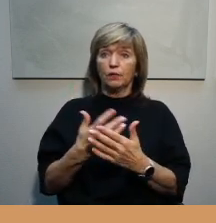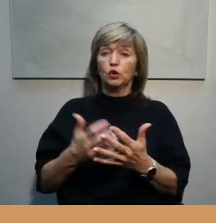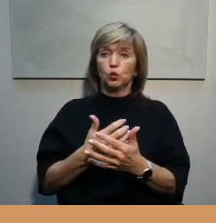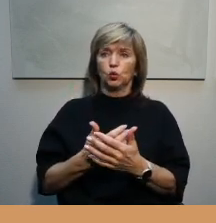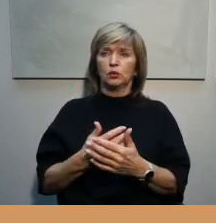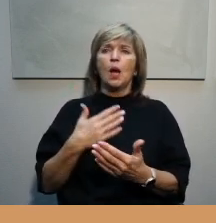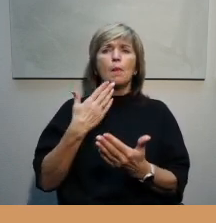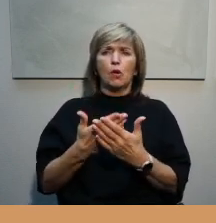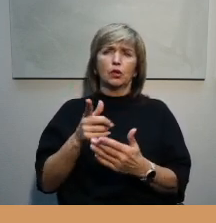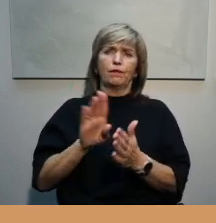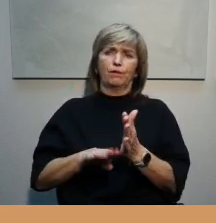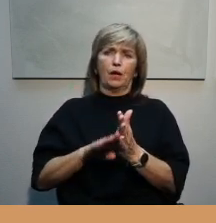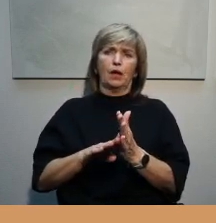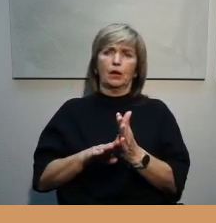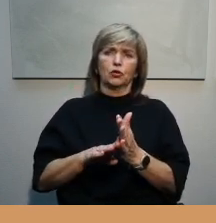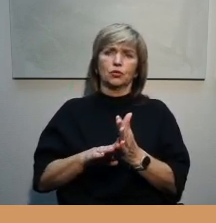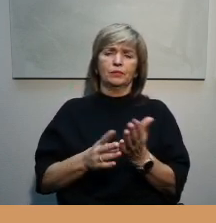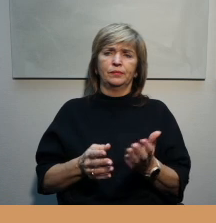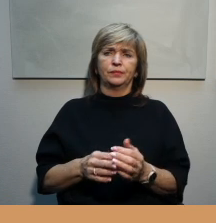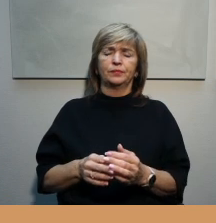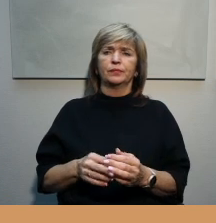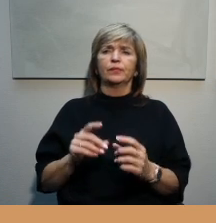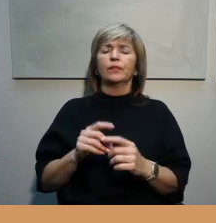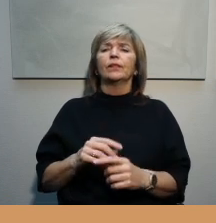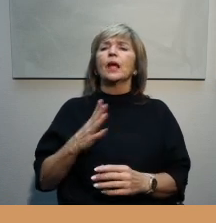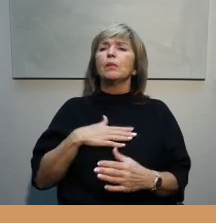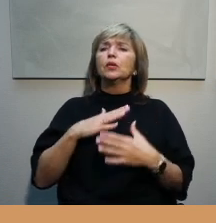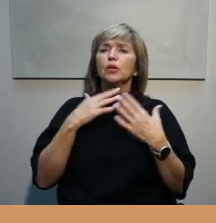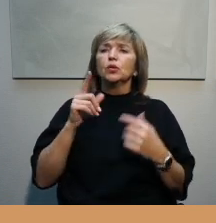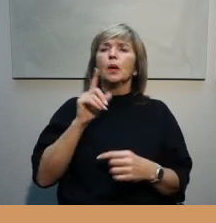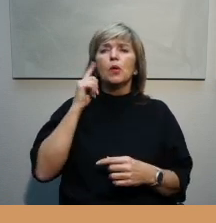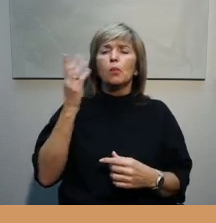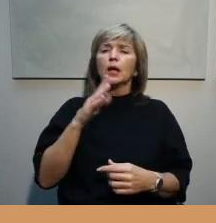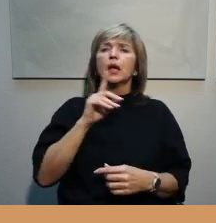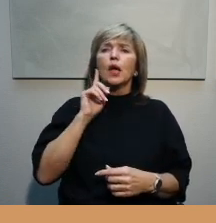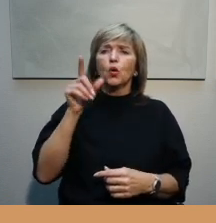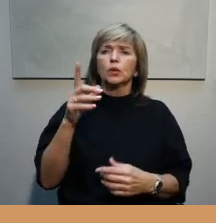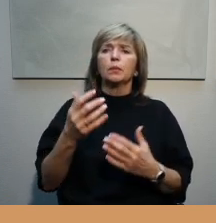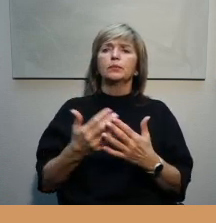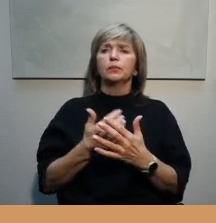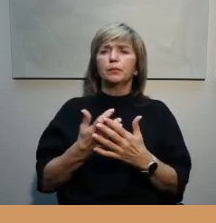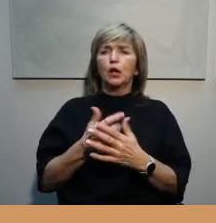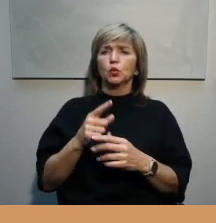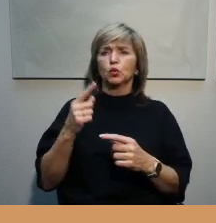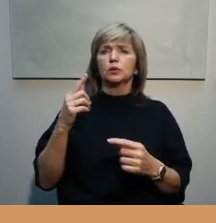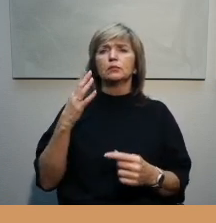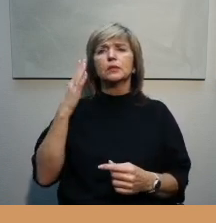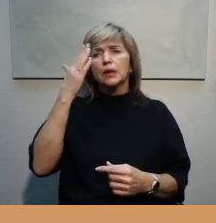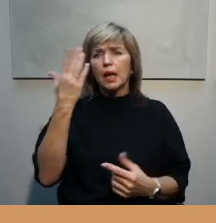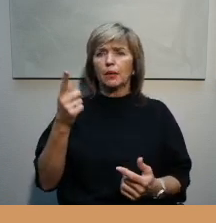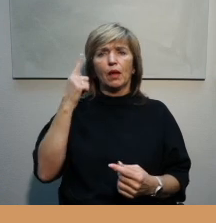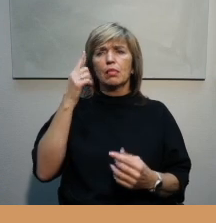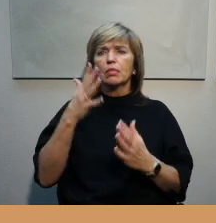trūkums, jo motivācija ir ļoti vienkāršs koncepts. Manuprāt, ļoti daudziem jauniešiem cerība trūkst, nav. Viņi